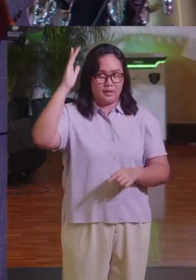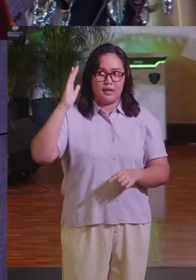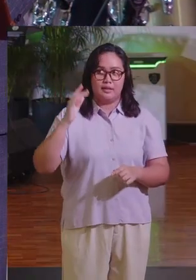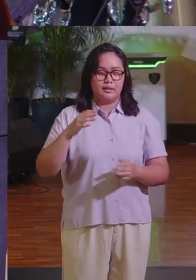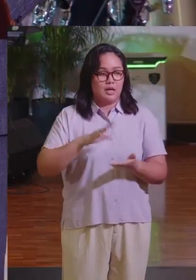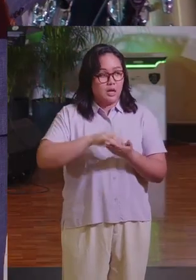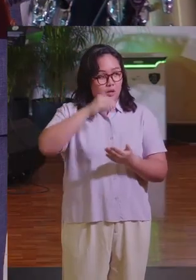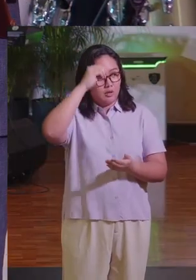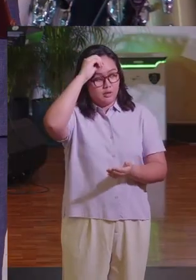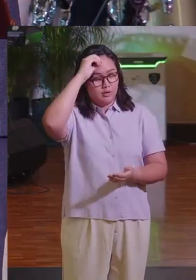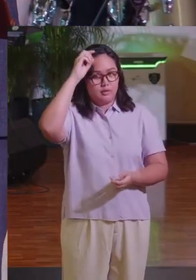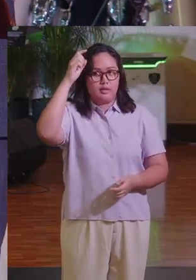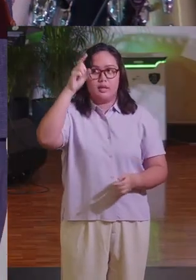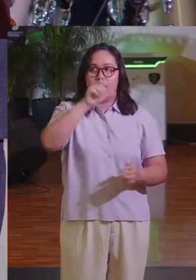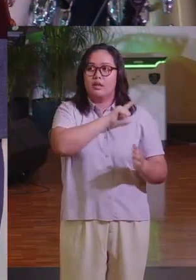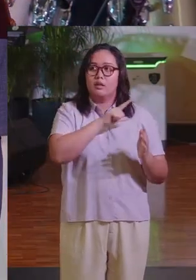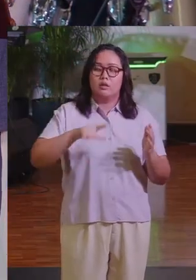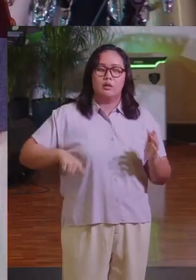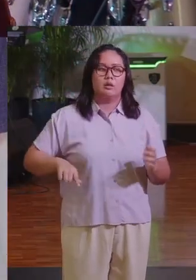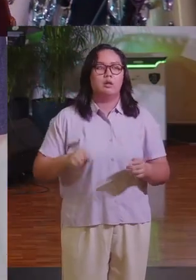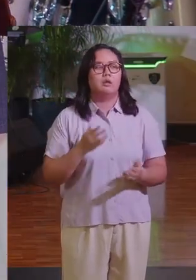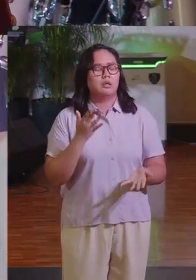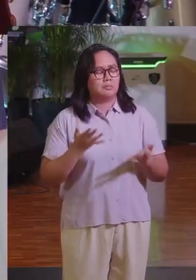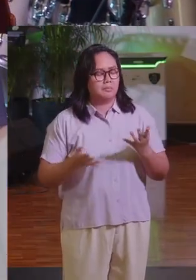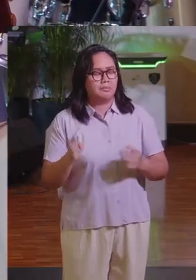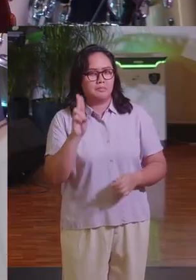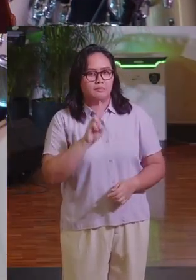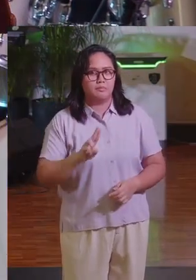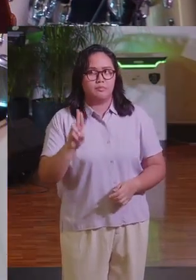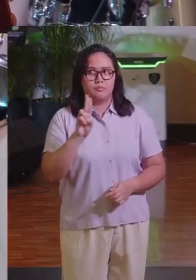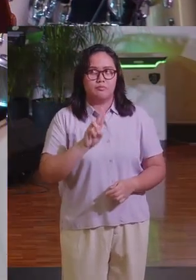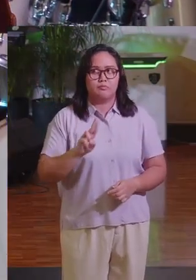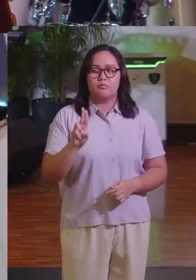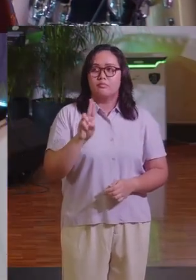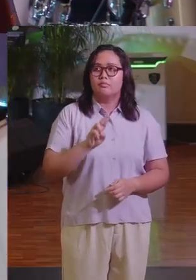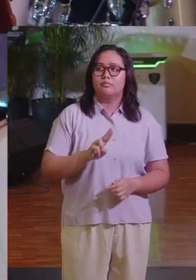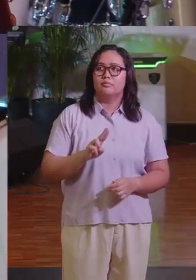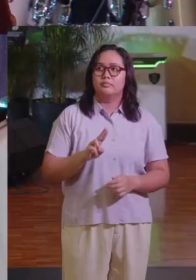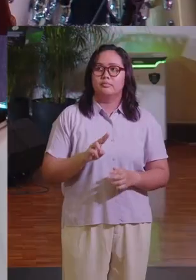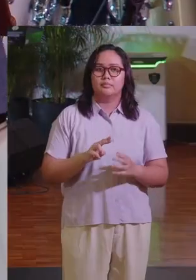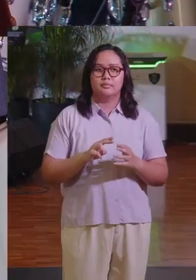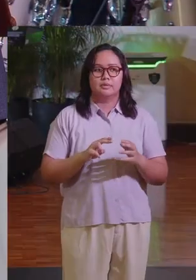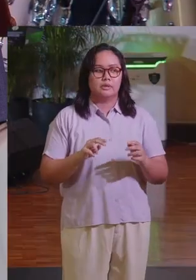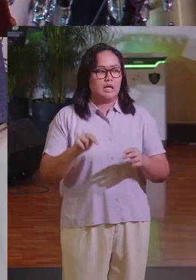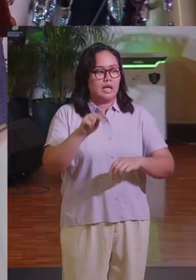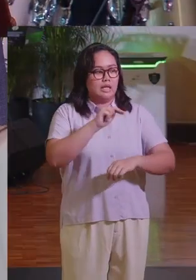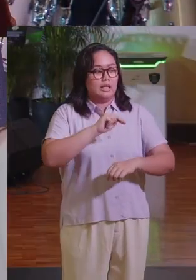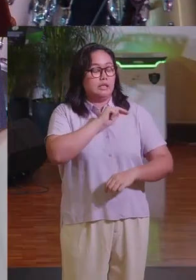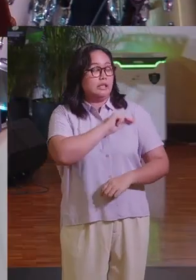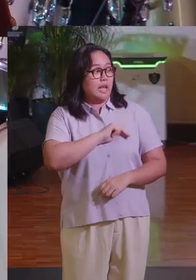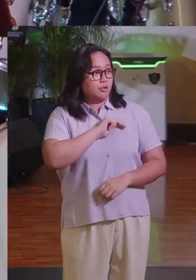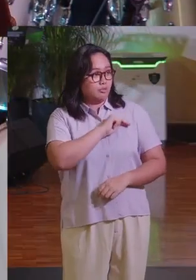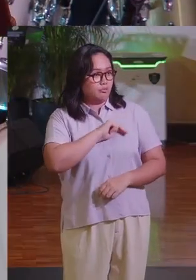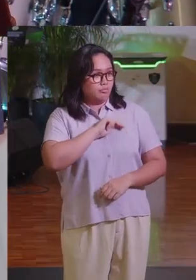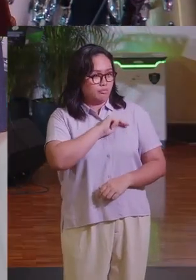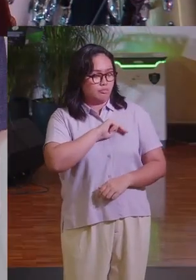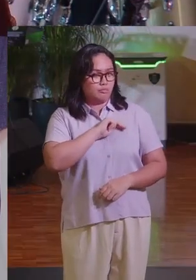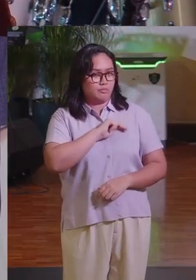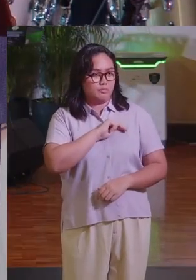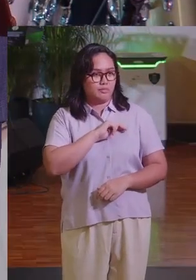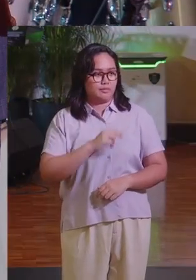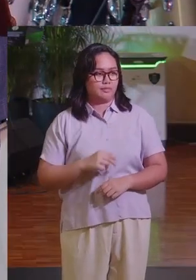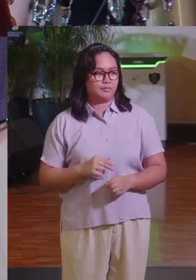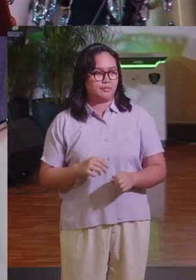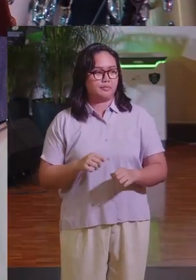ay maaring gumamit o pakilusin ang kalikasan. No, kaya po siya ay nagpadala ng